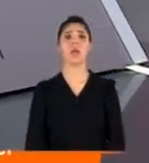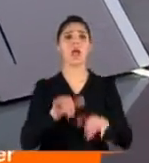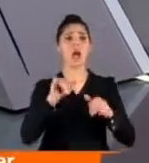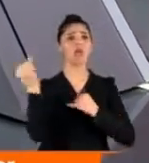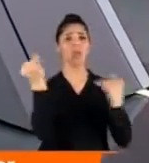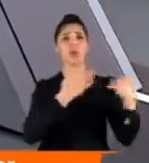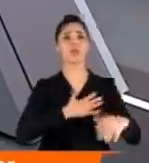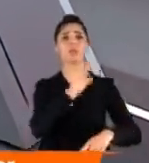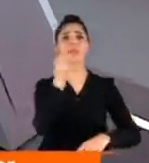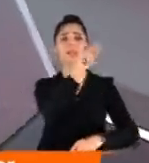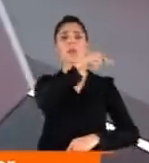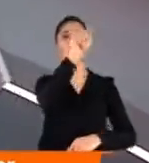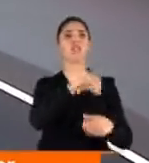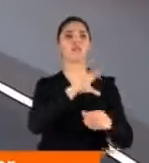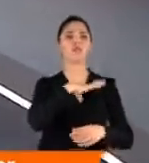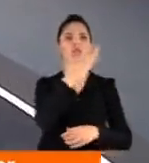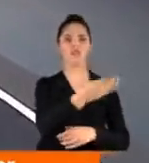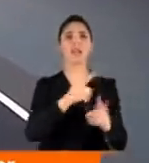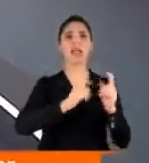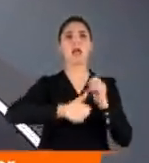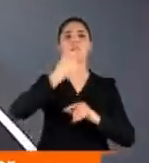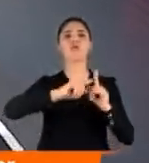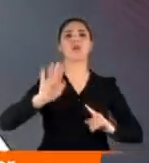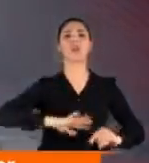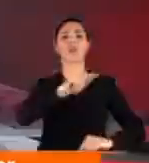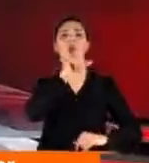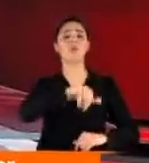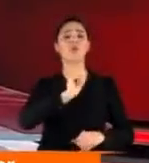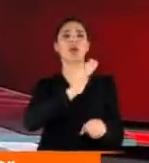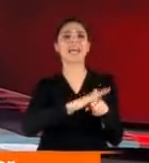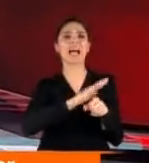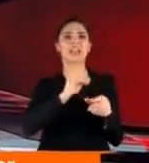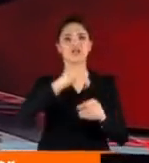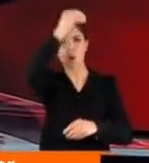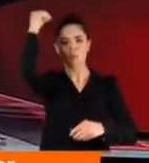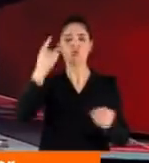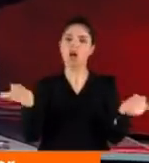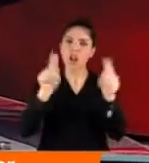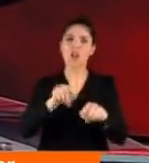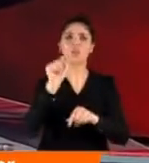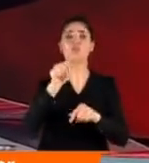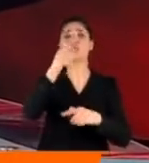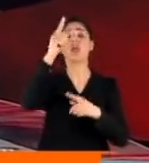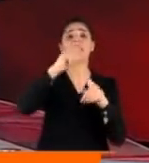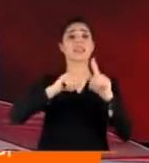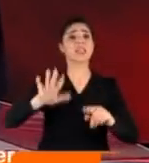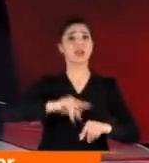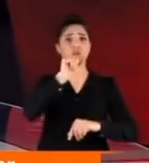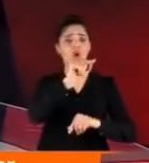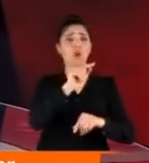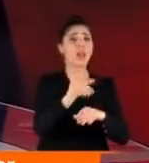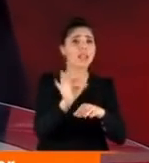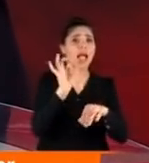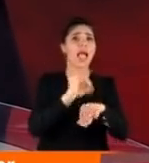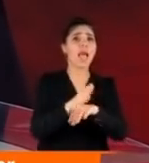Aynı tartışma CHP liderlerinde de gündemindeydi tabii. Genel Başkan Kılıçdaroğlu bugün Kayseri'de muhtarlarla bir aradaydı. Ancak Kılıçdaroğlu'ndan hemen